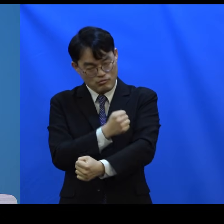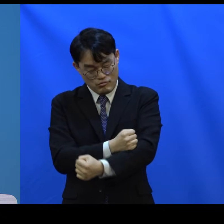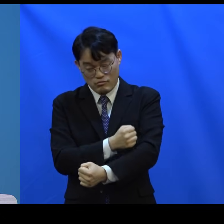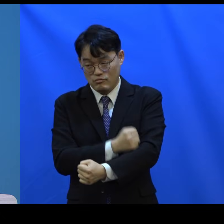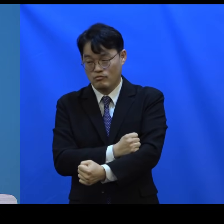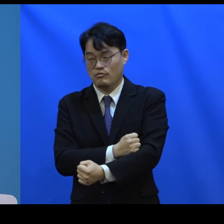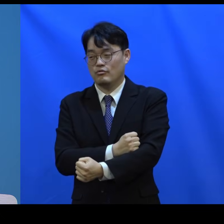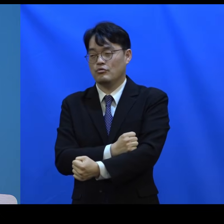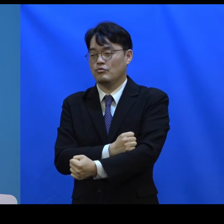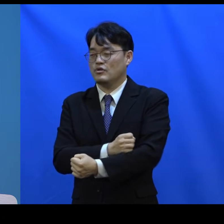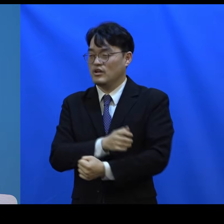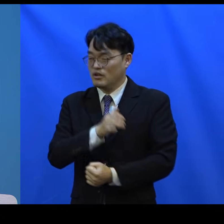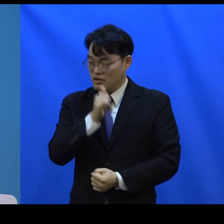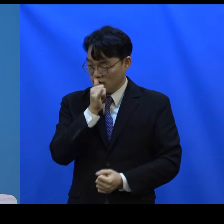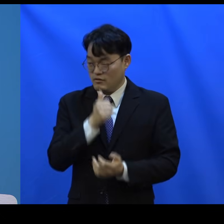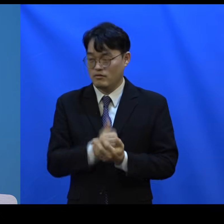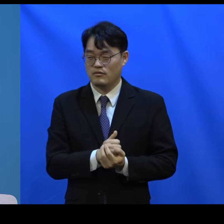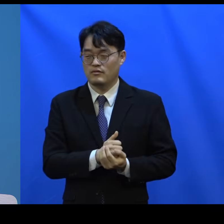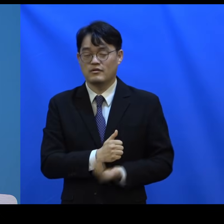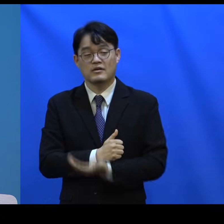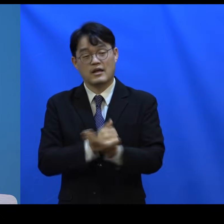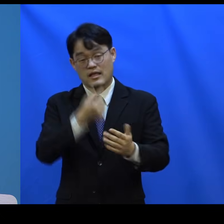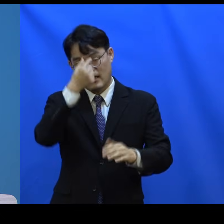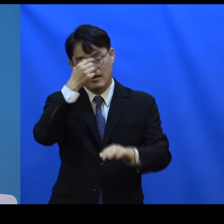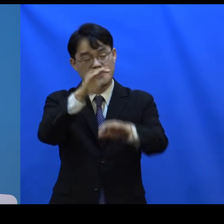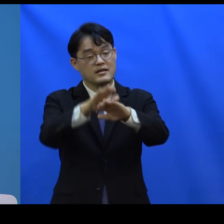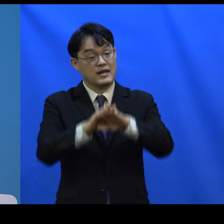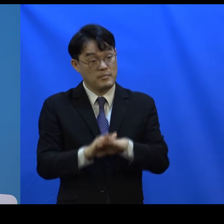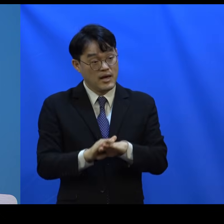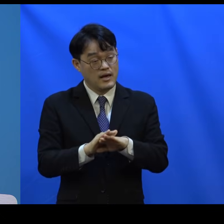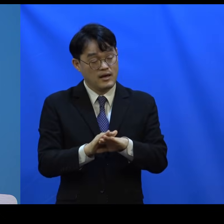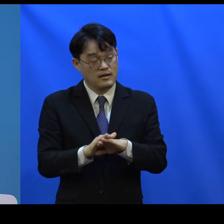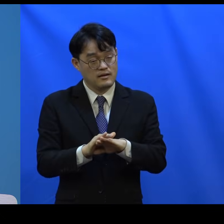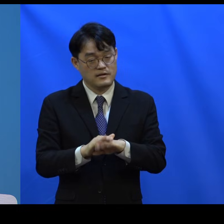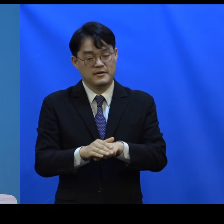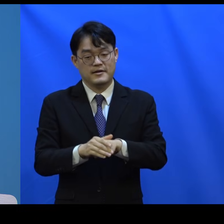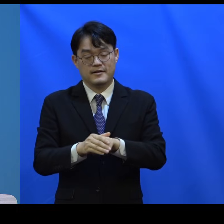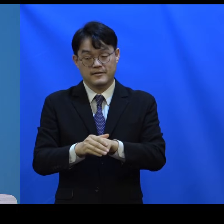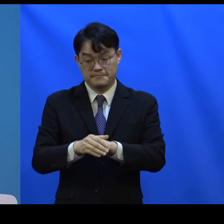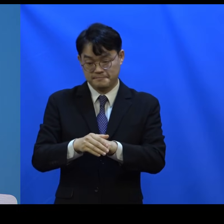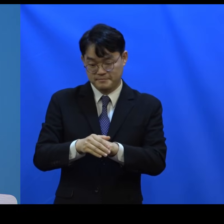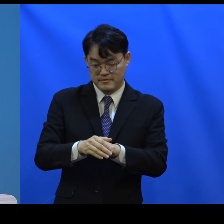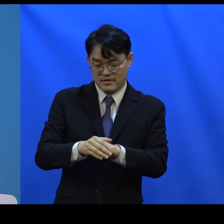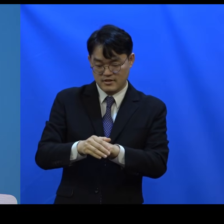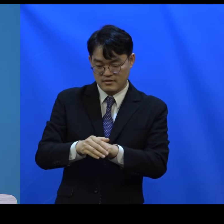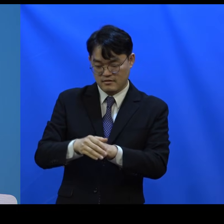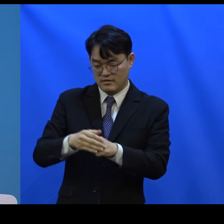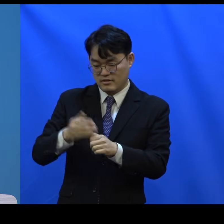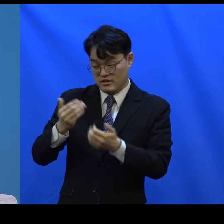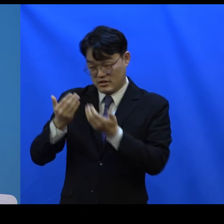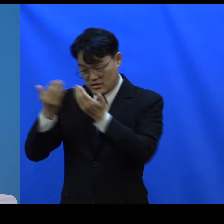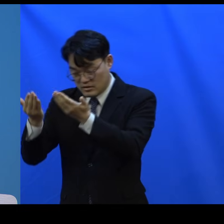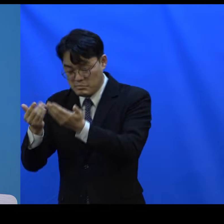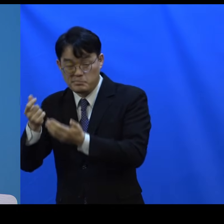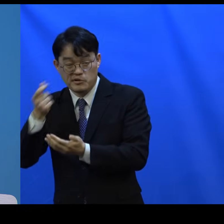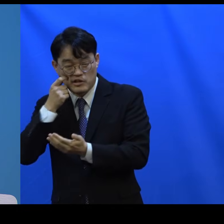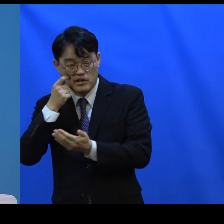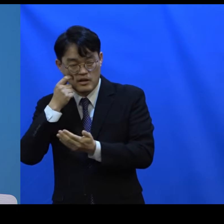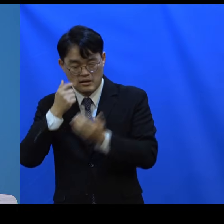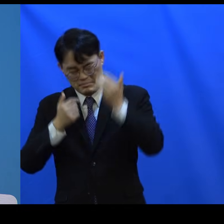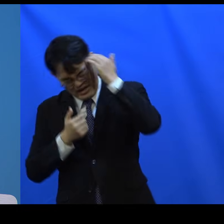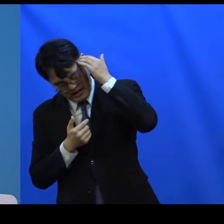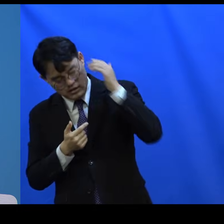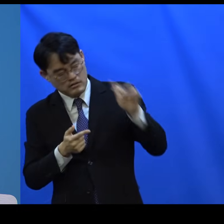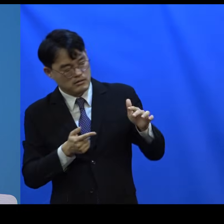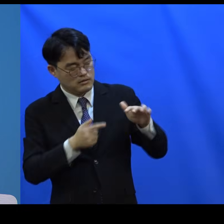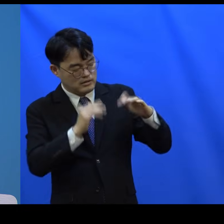되고요. 예배를 예배답게 드리지 못하게 하는 장애물들을 뛰어넘으셔야 돼요. 여러분 봉사하시는 분들은 봉사